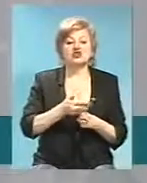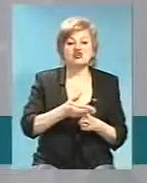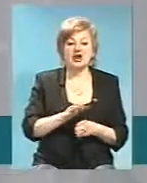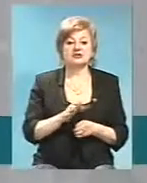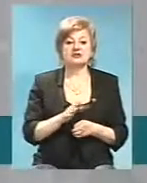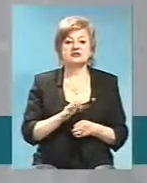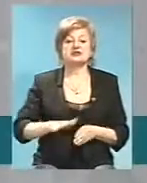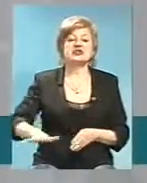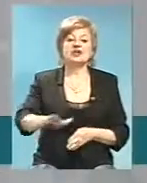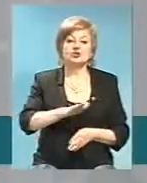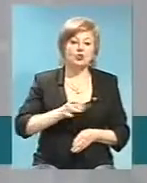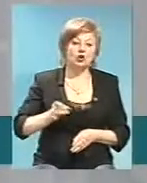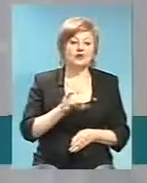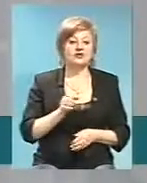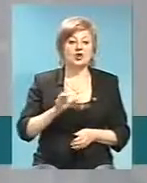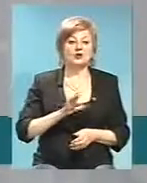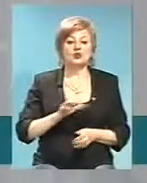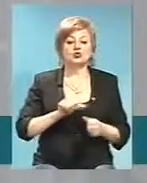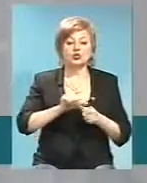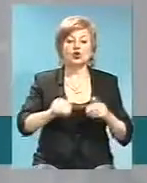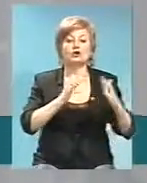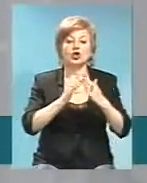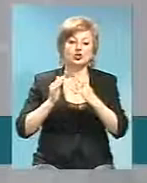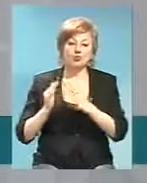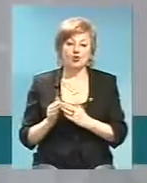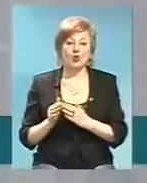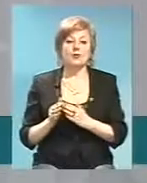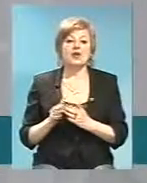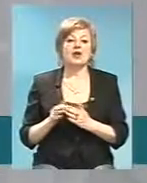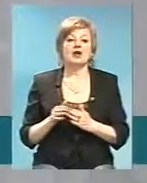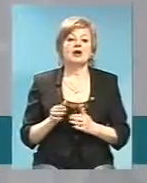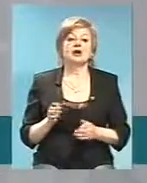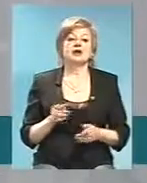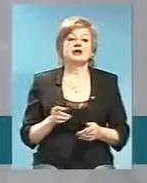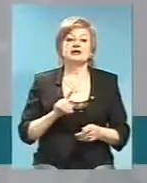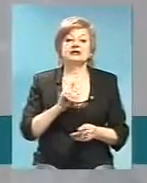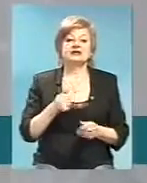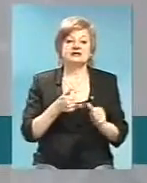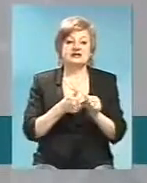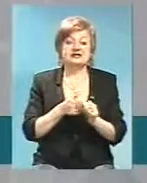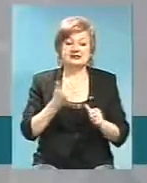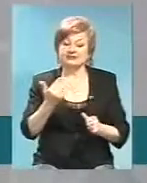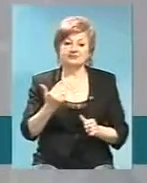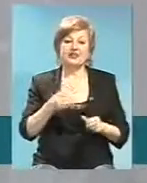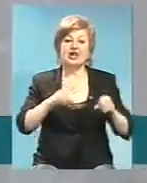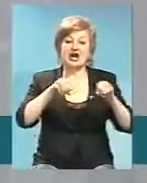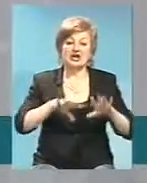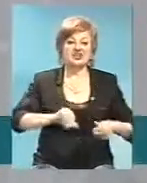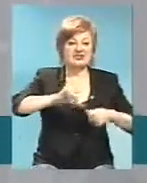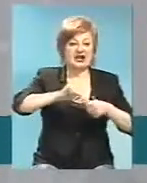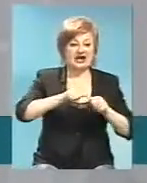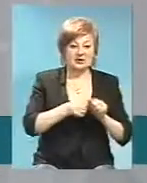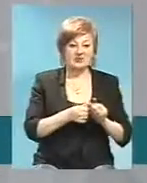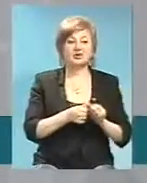бути території району, можуть бути окремі будинки, може бути і вся територія. За ними рішенням закріплена